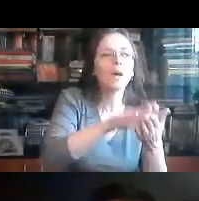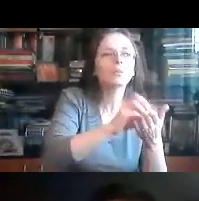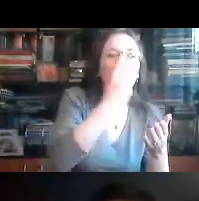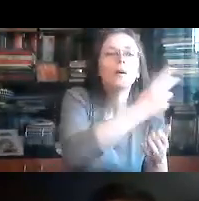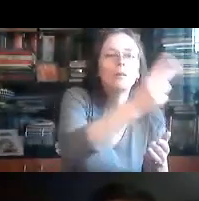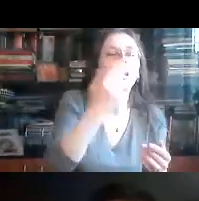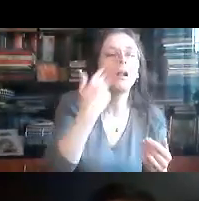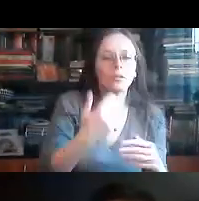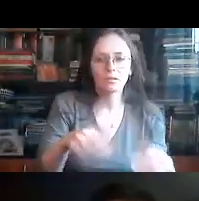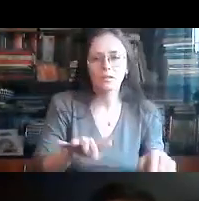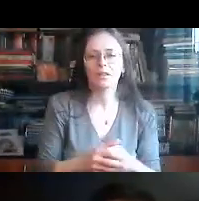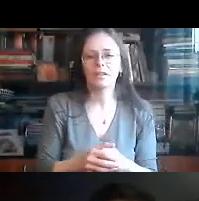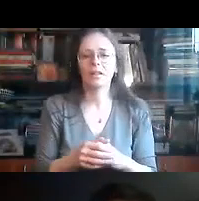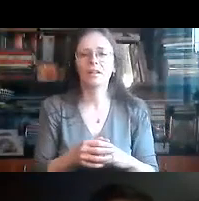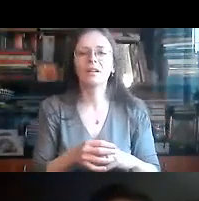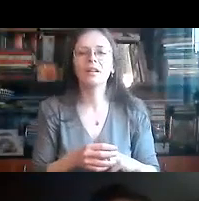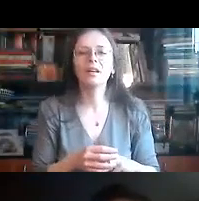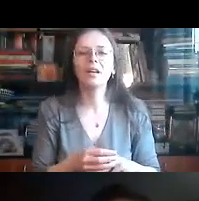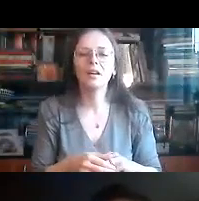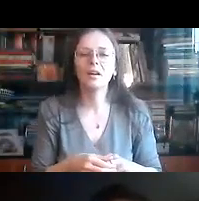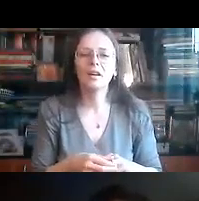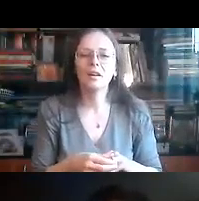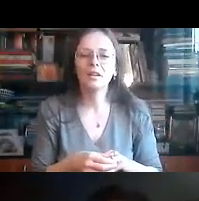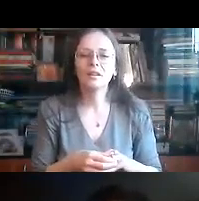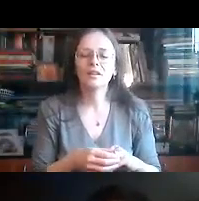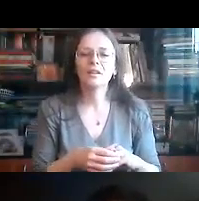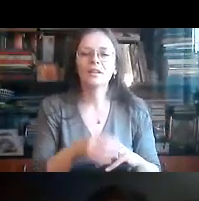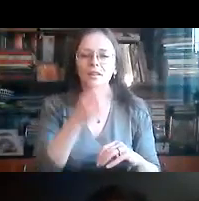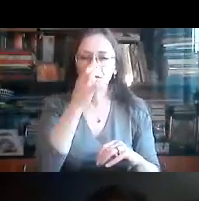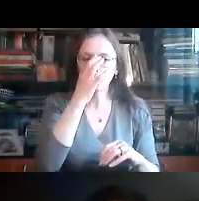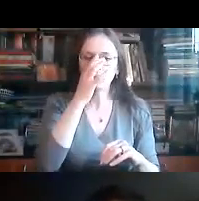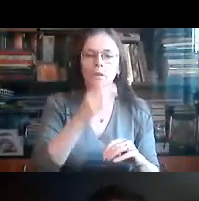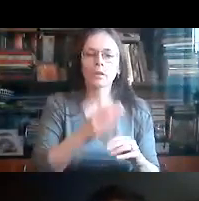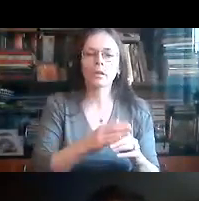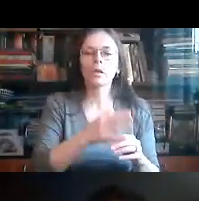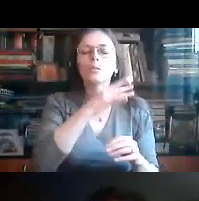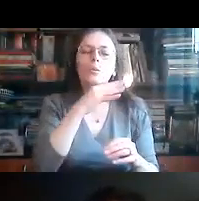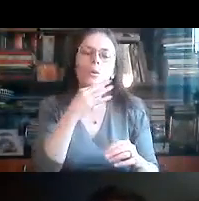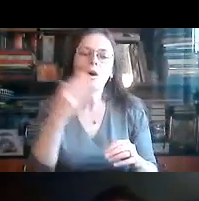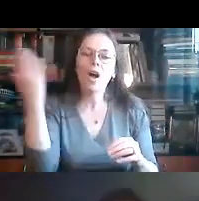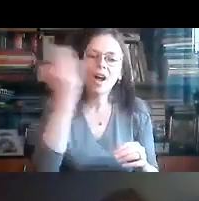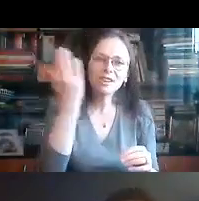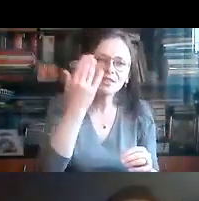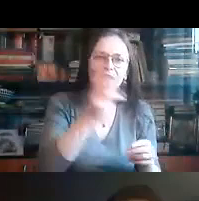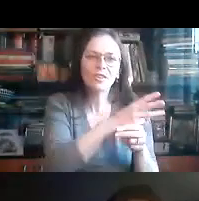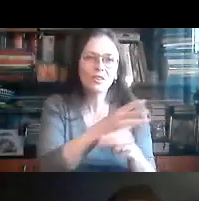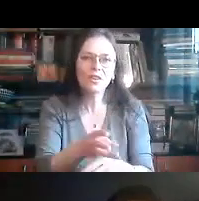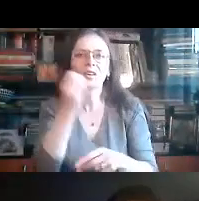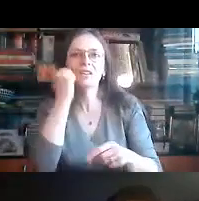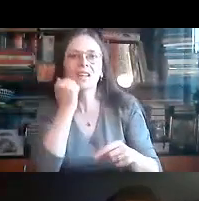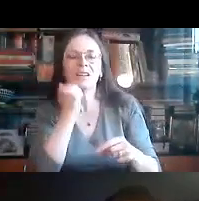свой канал. Свое место, да, я уже 4 фильма там на одном канале, на другом канале 2 фильма, и вдруг я понял,